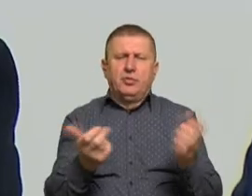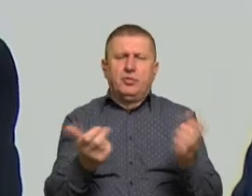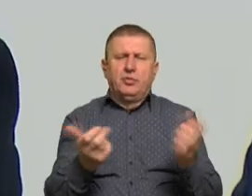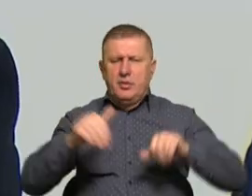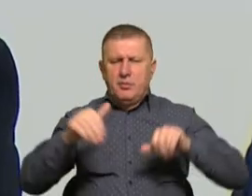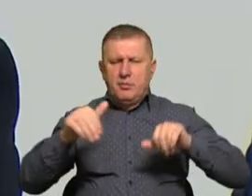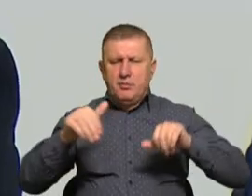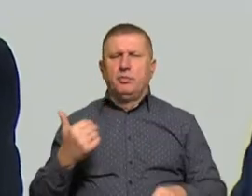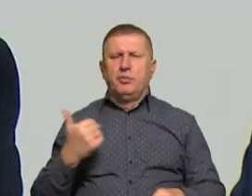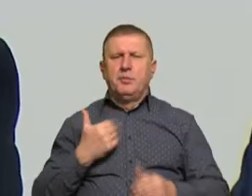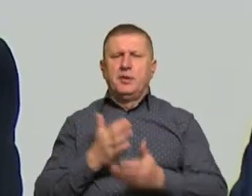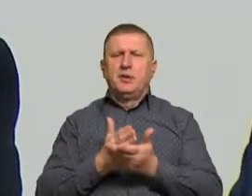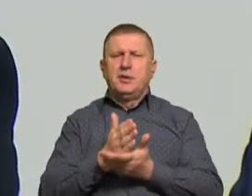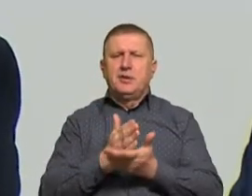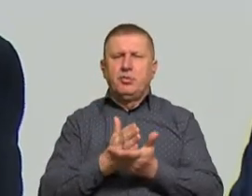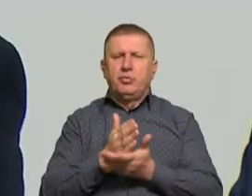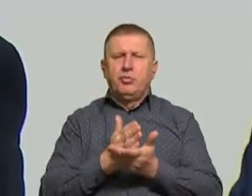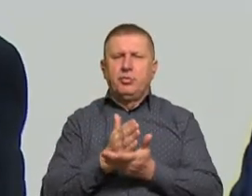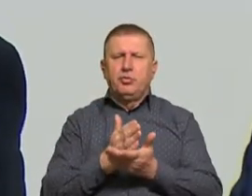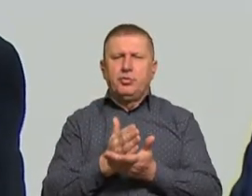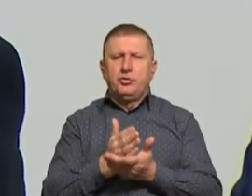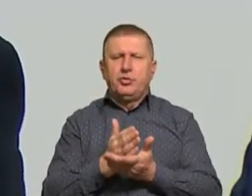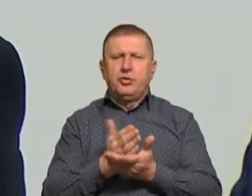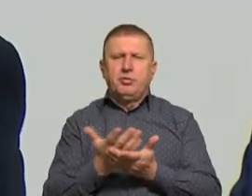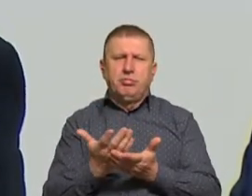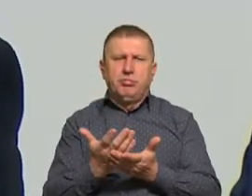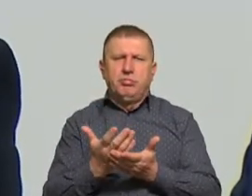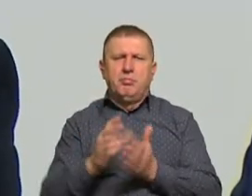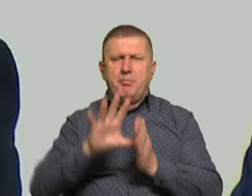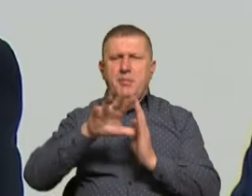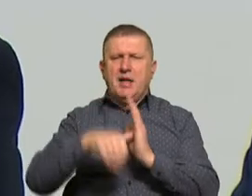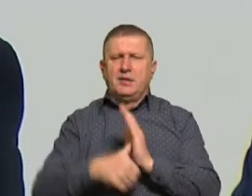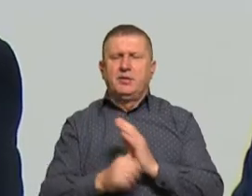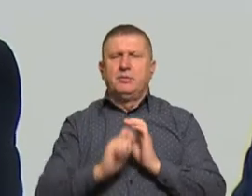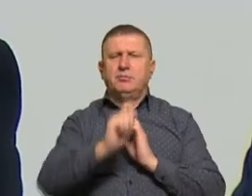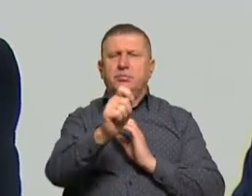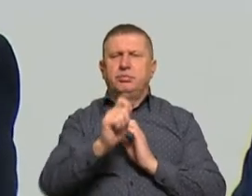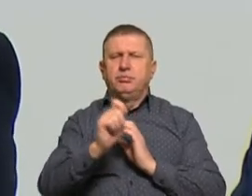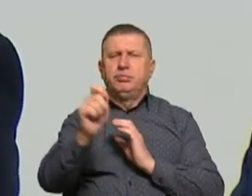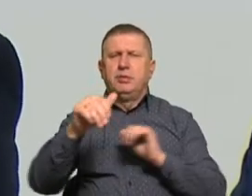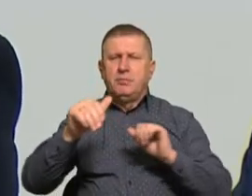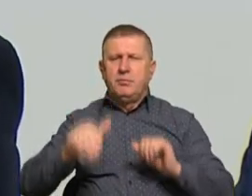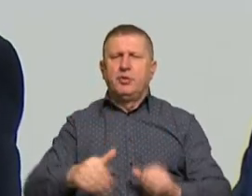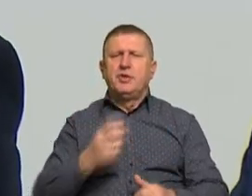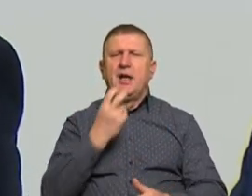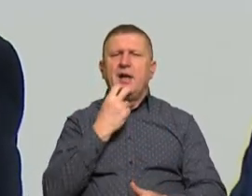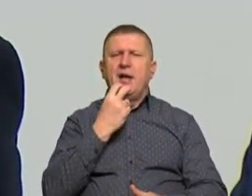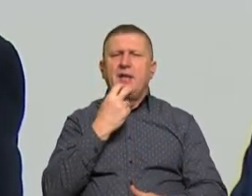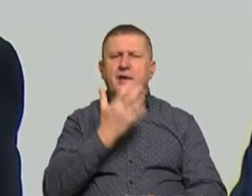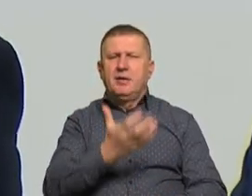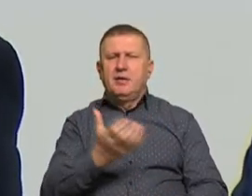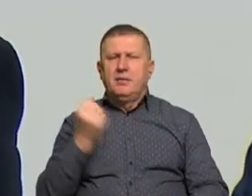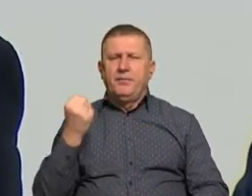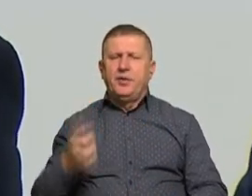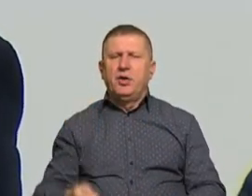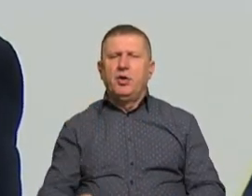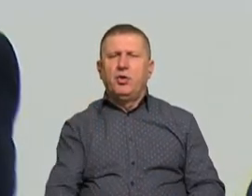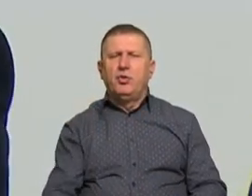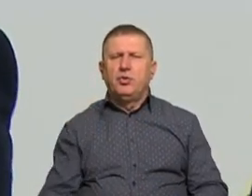mogłyby służyć, nie wiem, w komunikacji miejskiej. Można z tego odzyskiwać energię, można